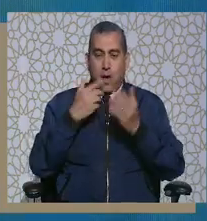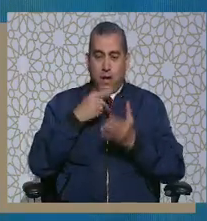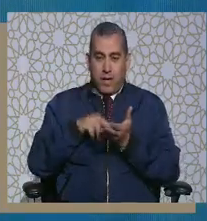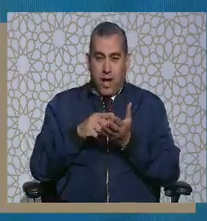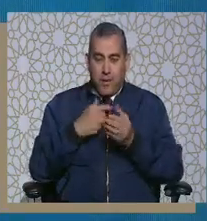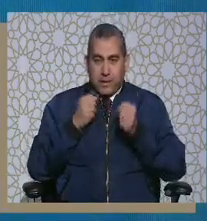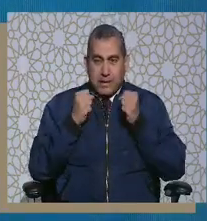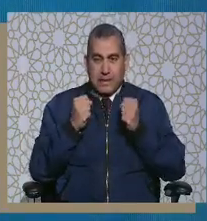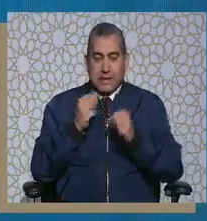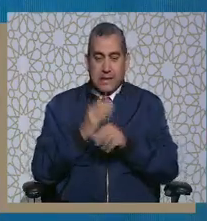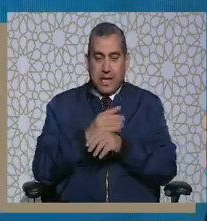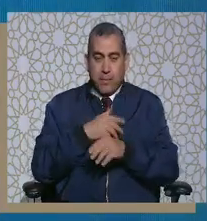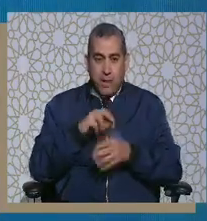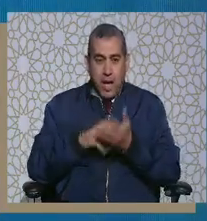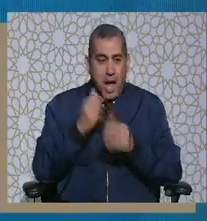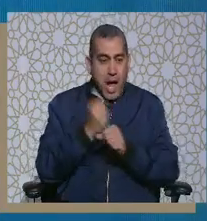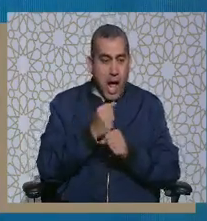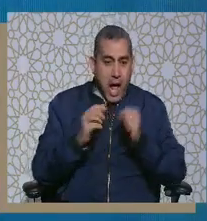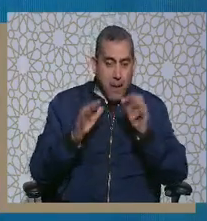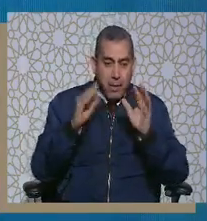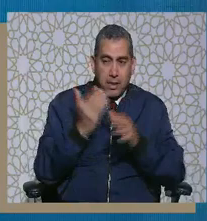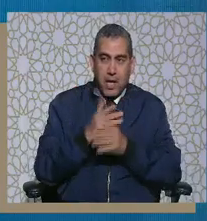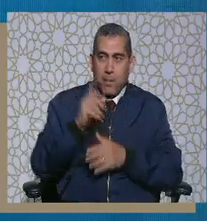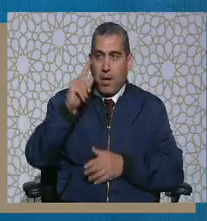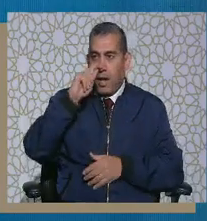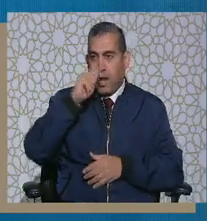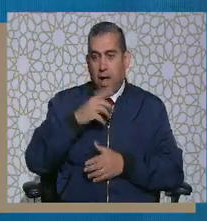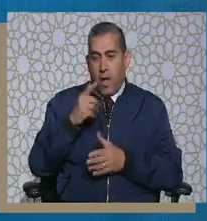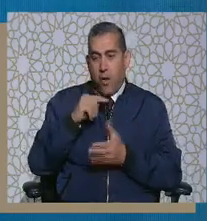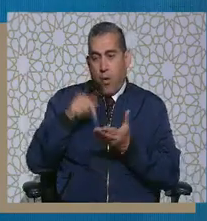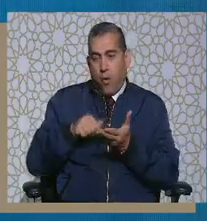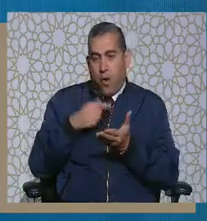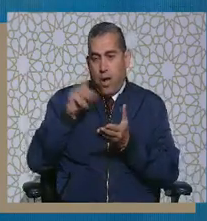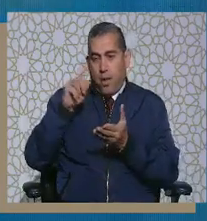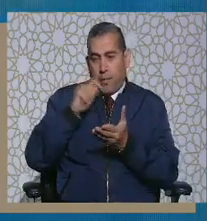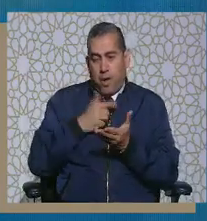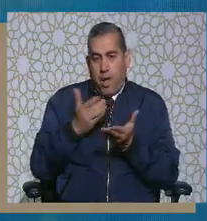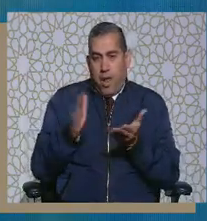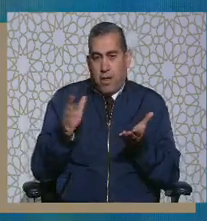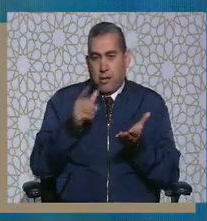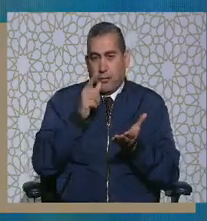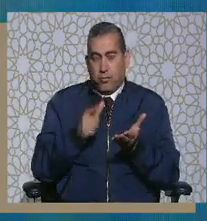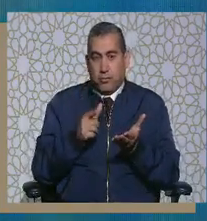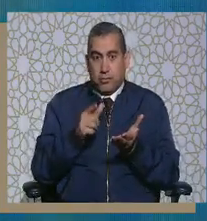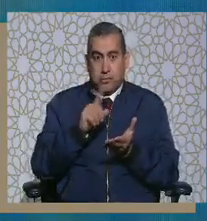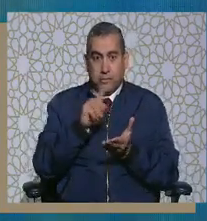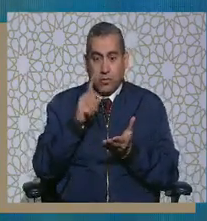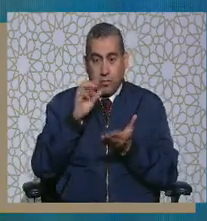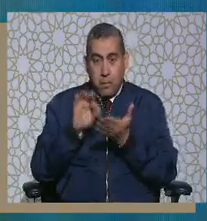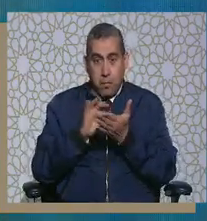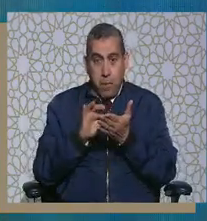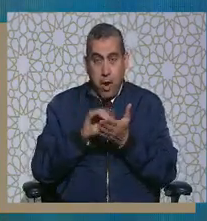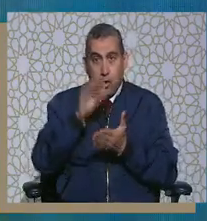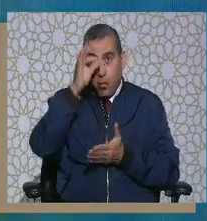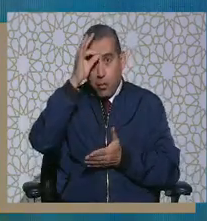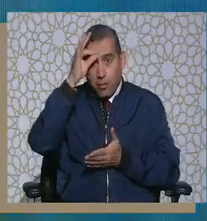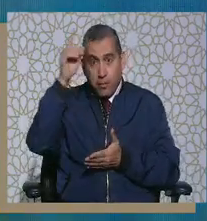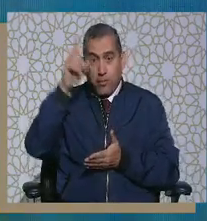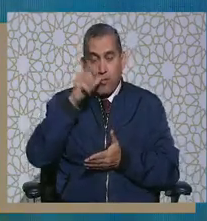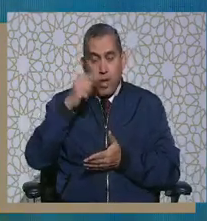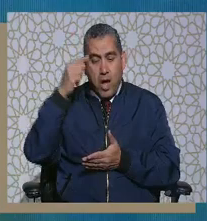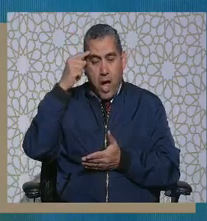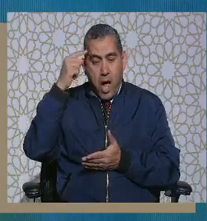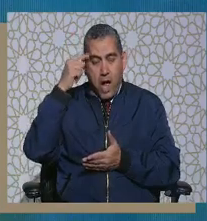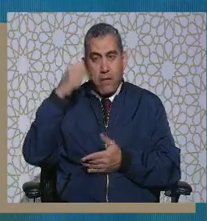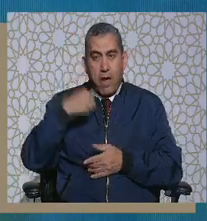قادرين نعمل حاجه لان القدر جه علينا ويخلينا بس القدر بيخلينا نعرف ان احنا